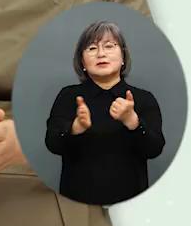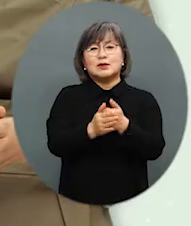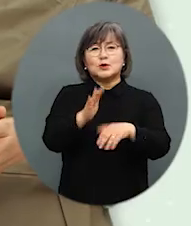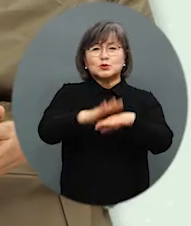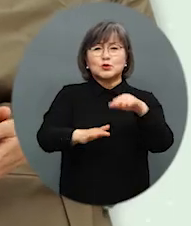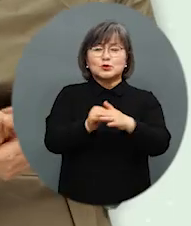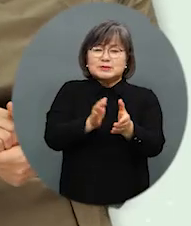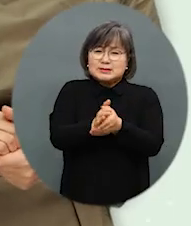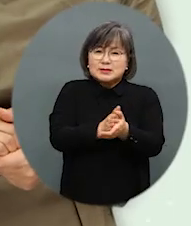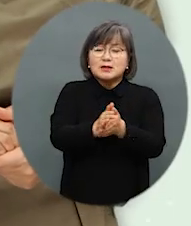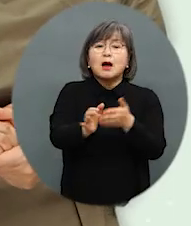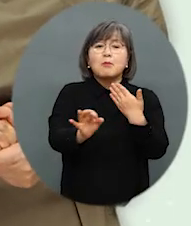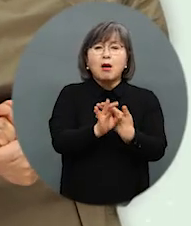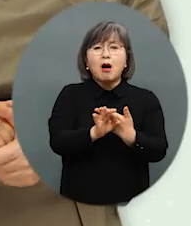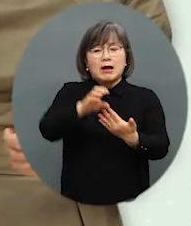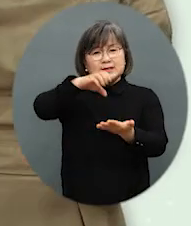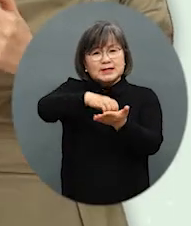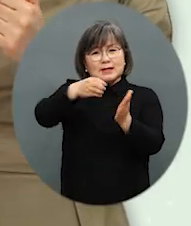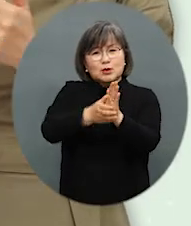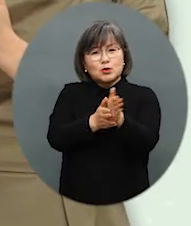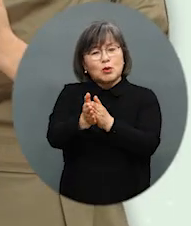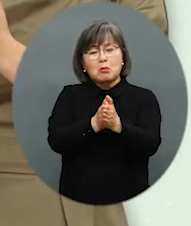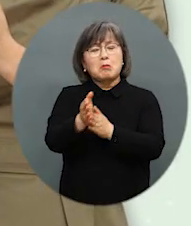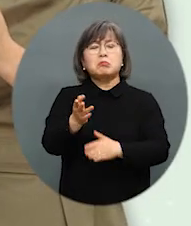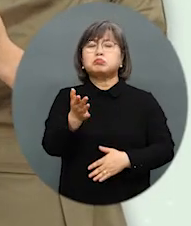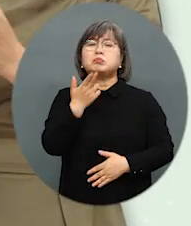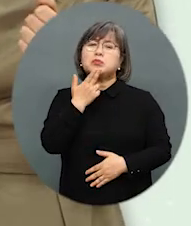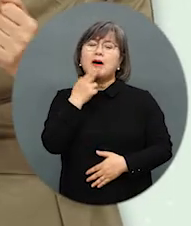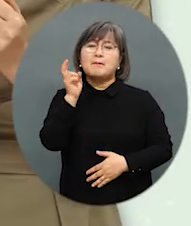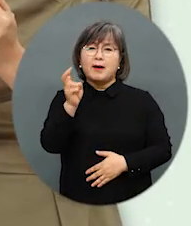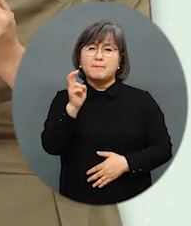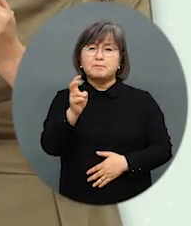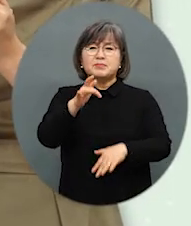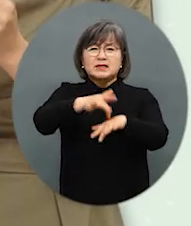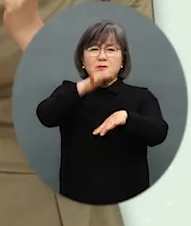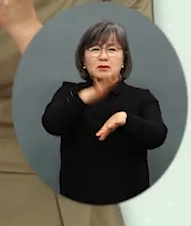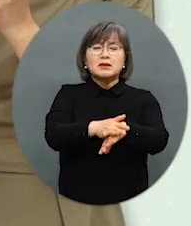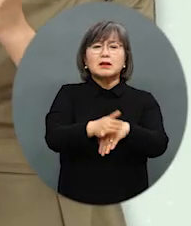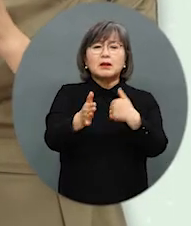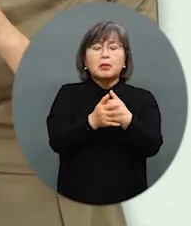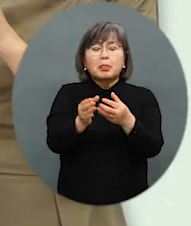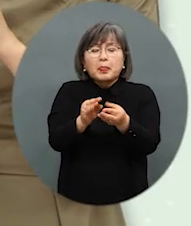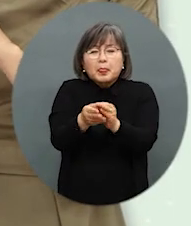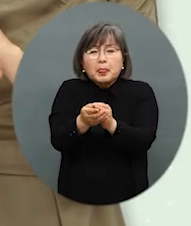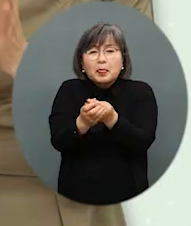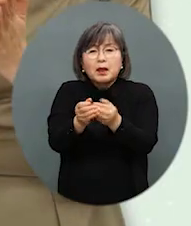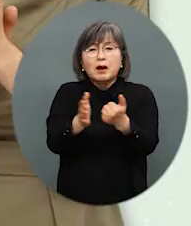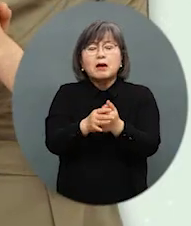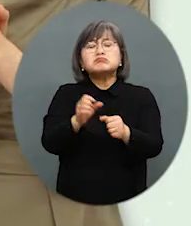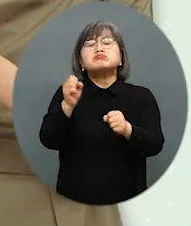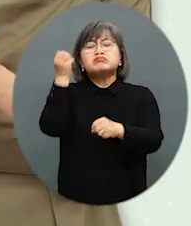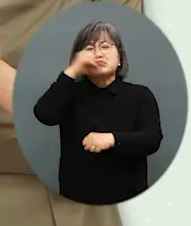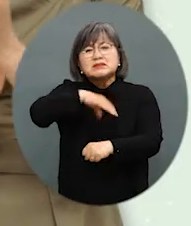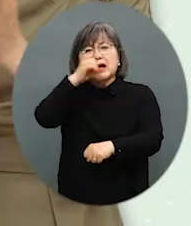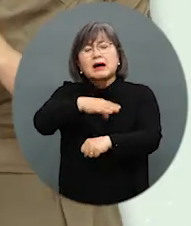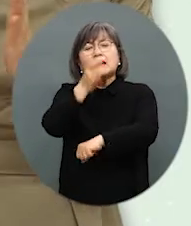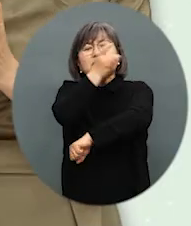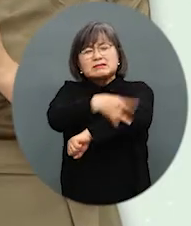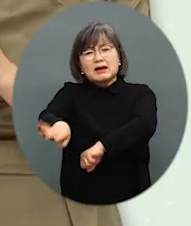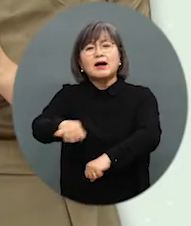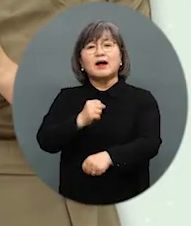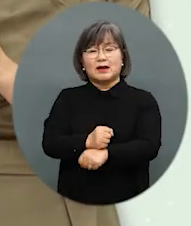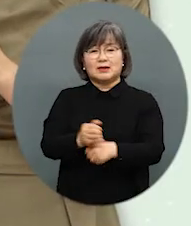씻기입니다. 우리가 손을 씻는다고 하지만 제대로 손을 씻는 사람은 별로 없어요. 습관대로 씻는 부분만 씻거나 대충